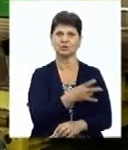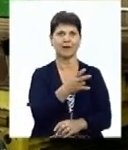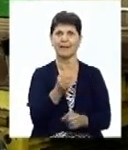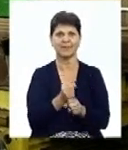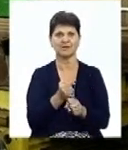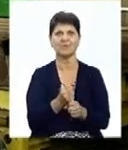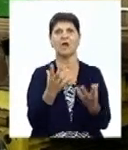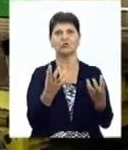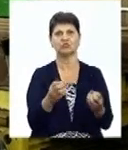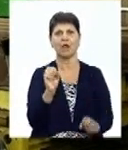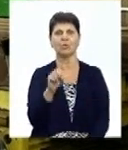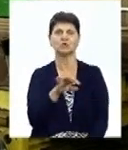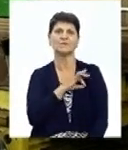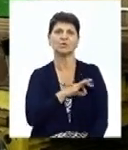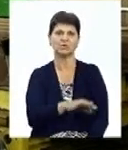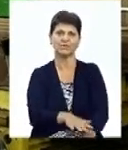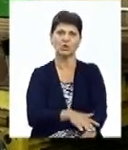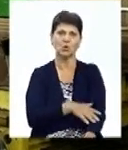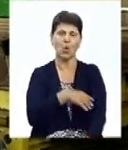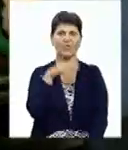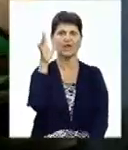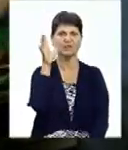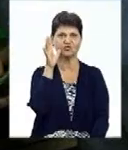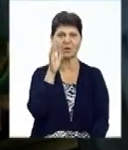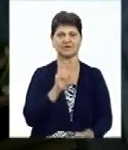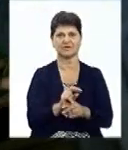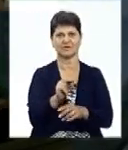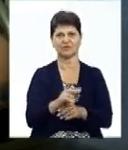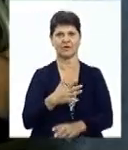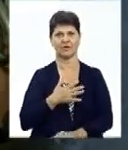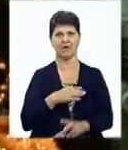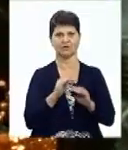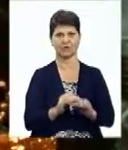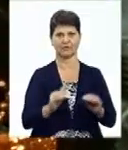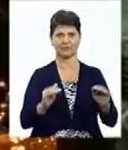Тобто ми можемо ще їх використовувати довгий час для навчання наших дітей.